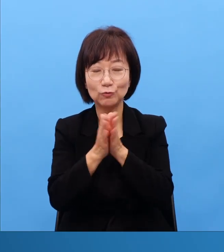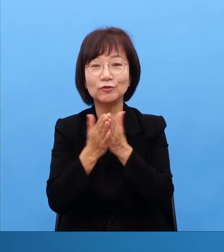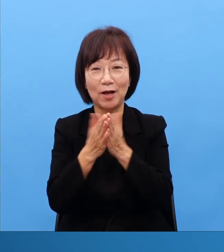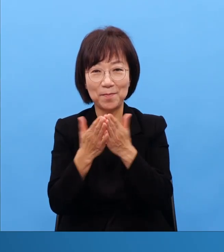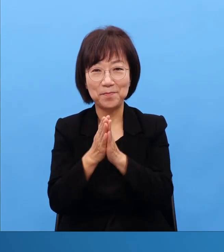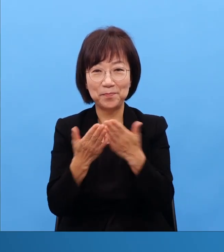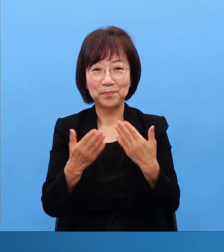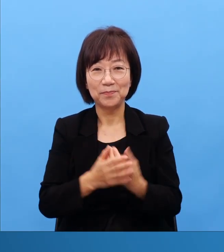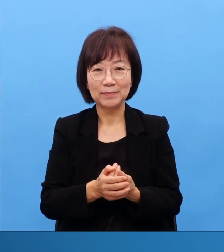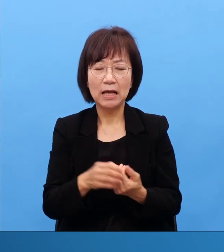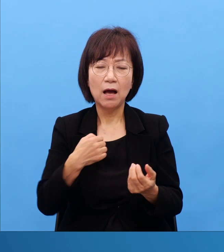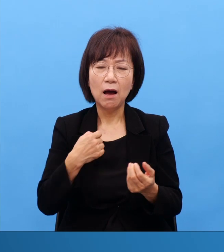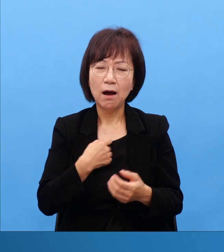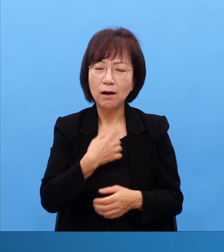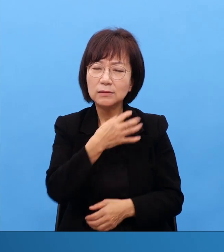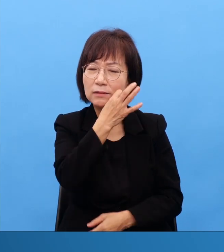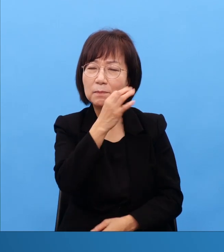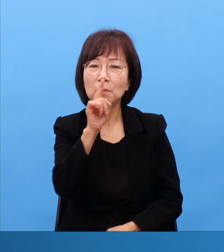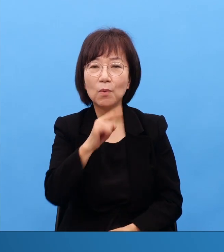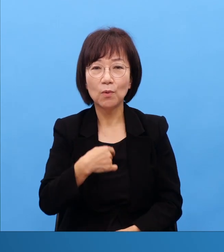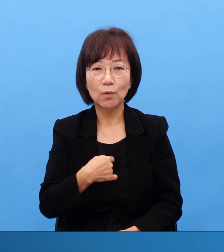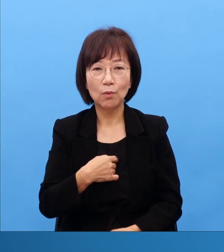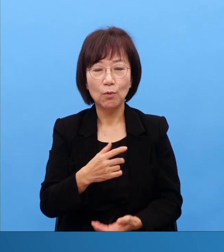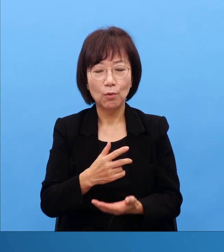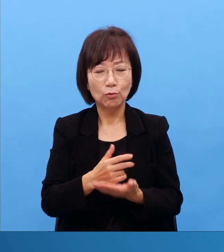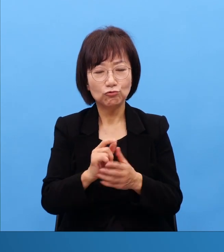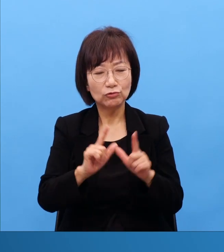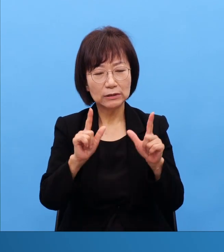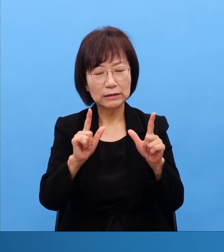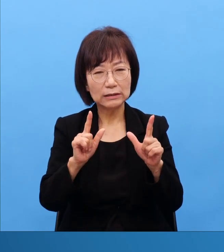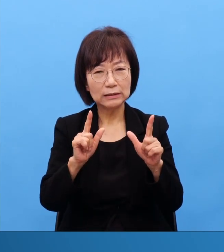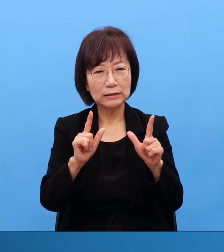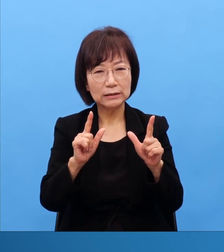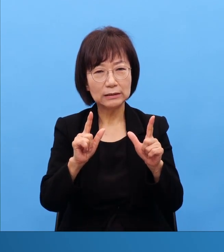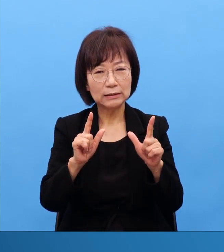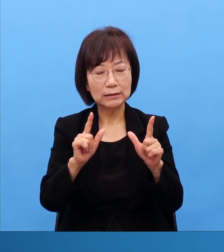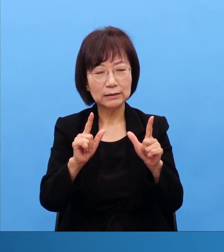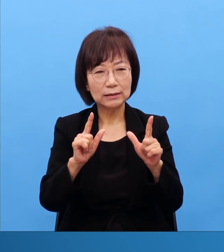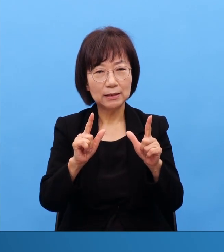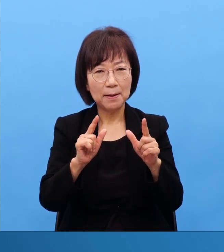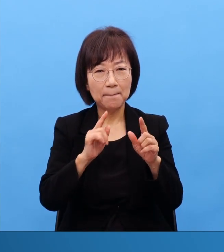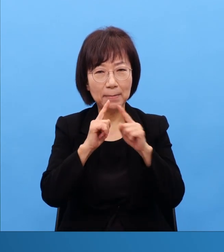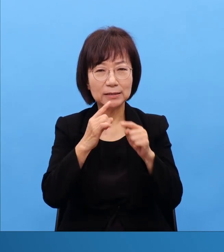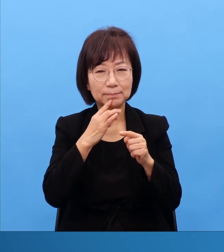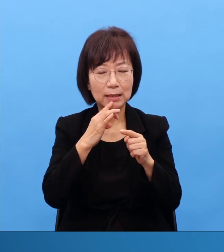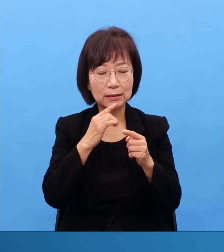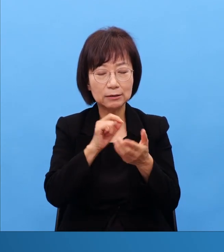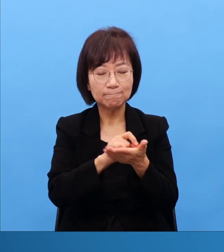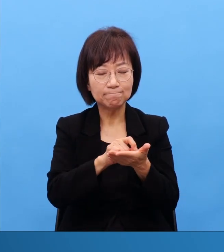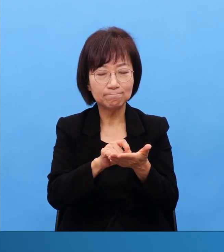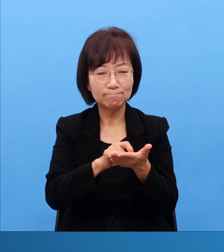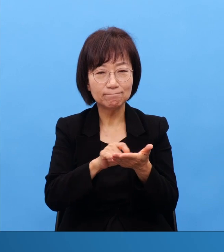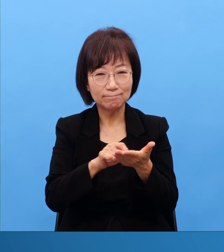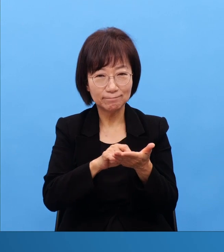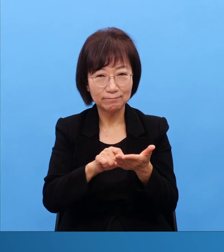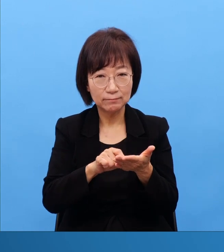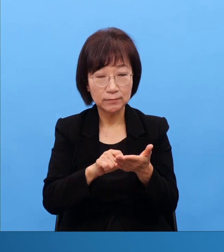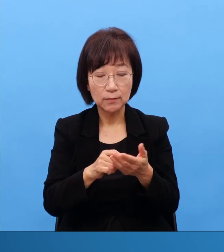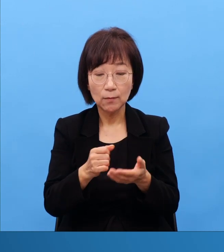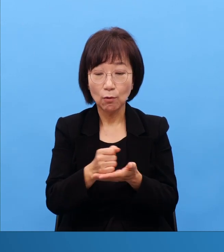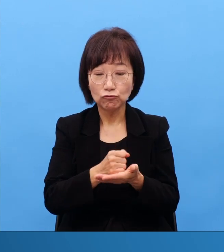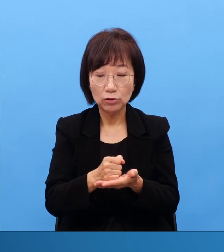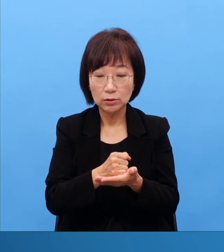기도수첩을 활용할 줄 몰라서 주일 말씀만 기록하는 노트로 이용하고 있었다. 우연히 기도수첩 묵상글을